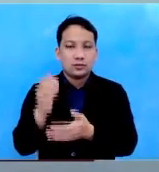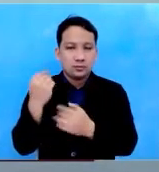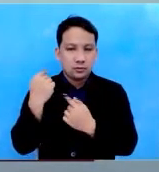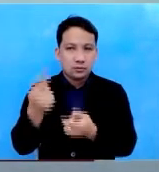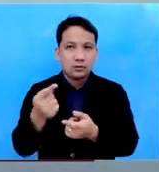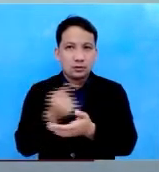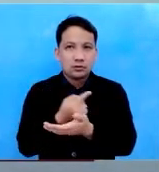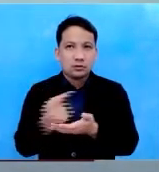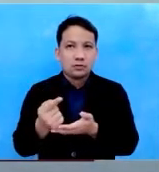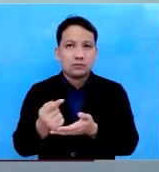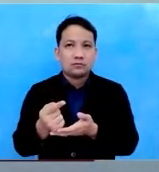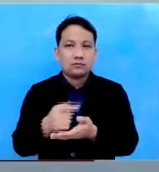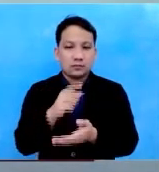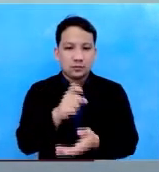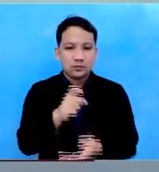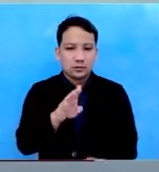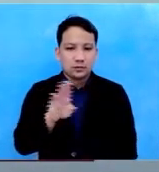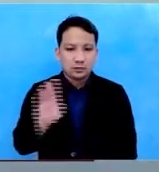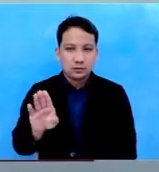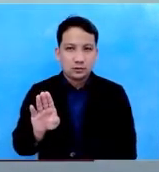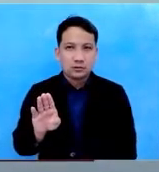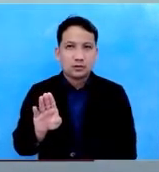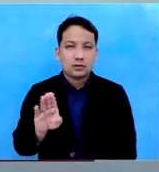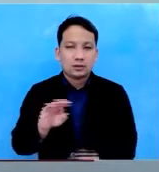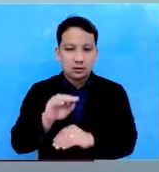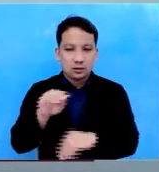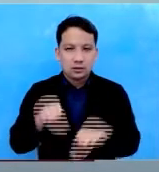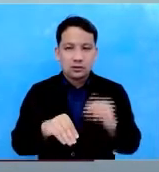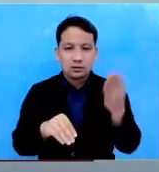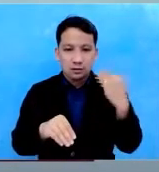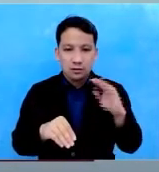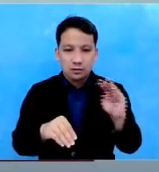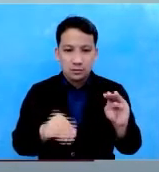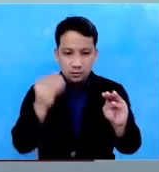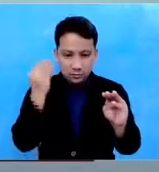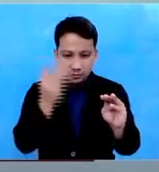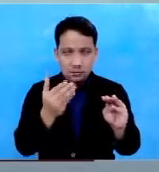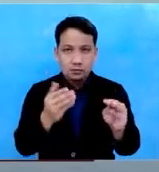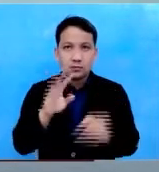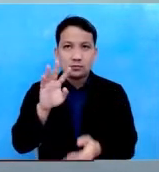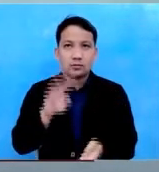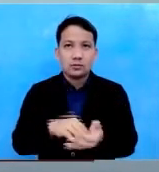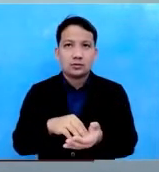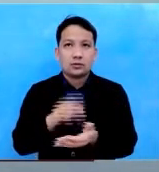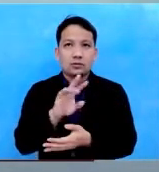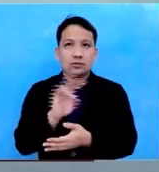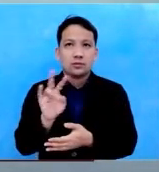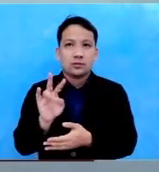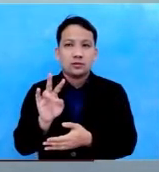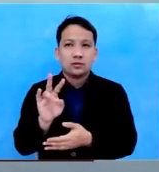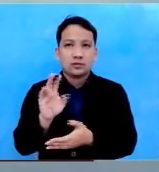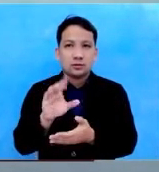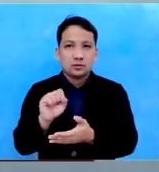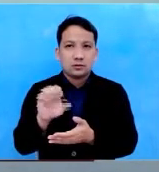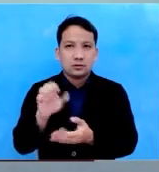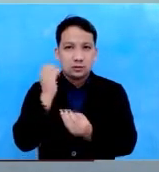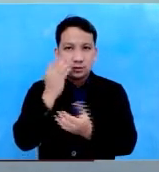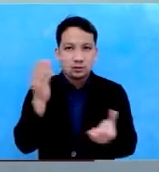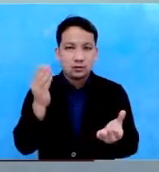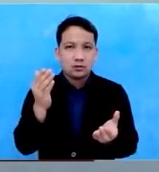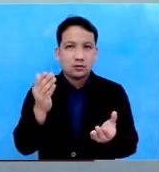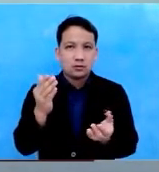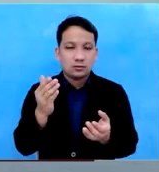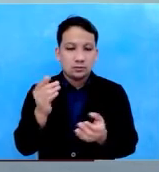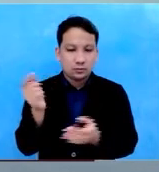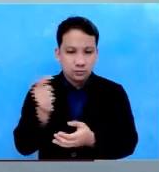po sa XBB subvariant. Noong isang Lunes lamang, nasa 4,700 cases lang sila. Pero pagdating po ng Martes,